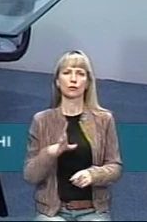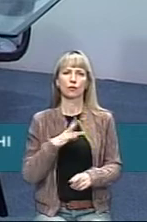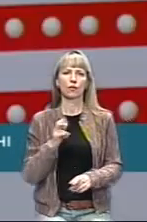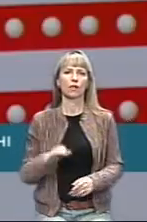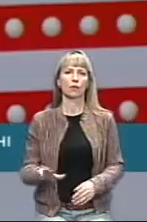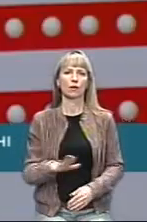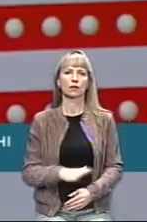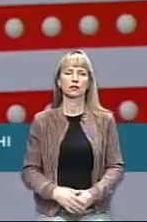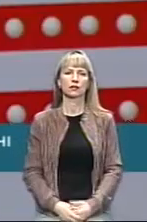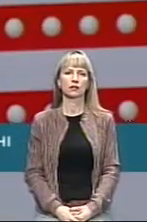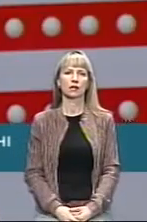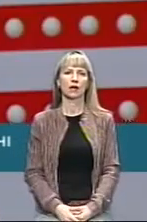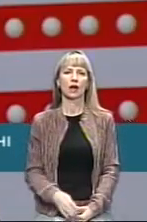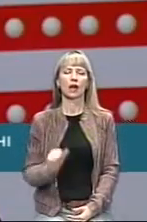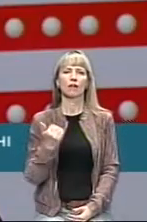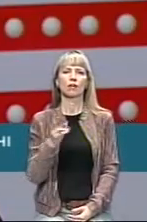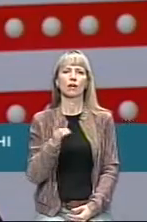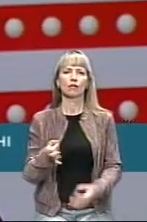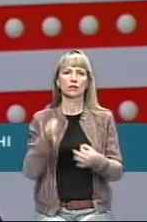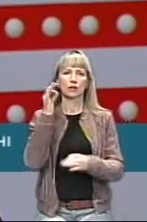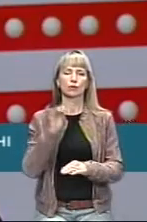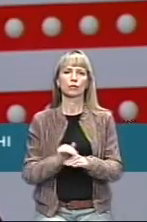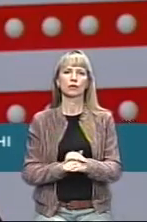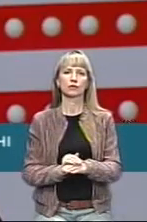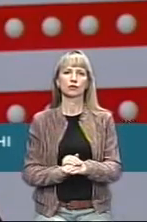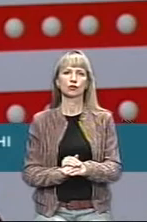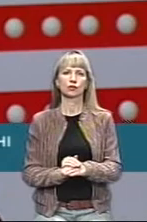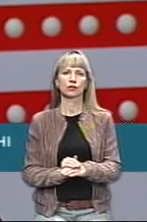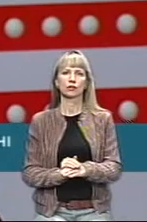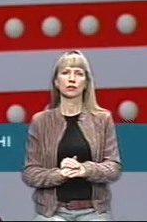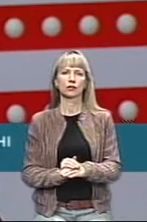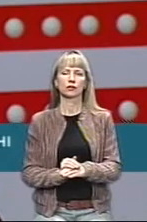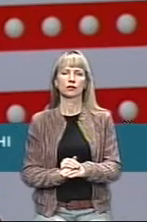А той, кого ви згадували прізвище?